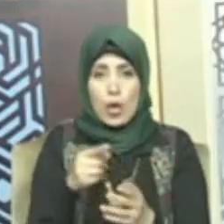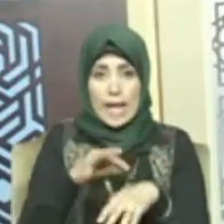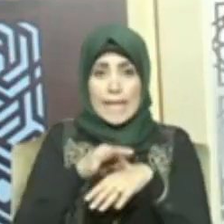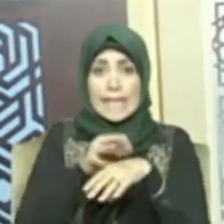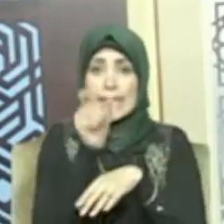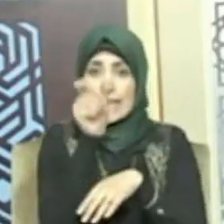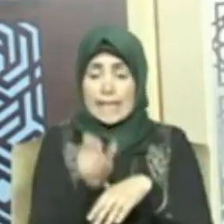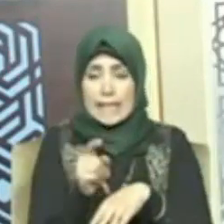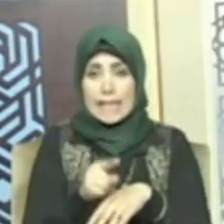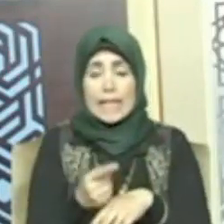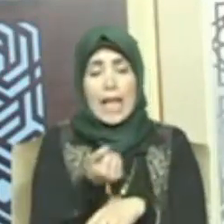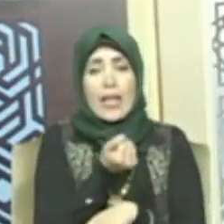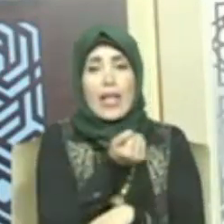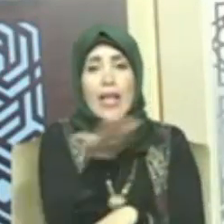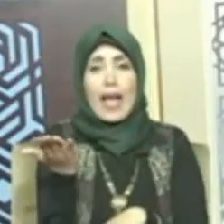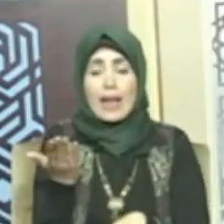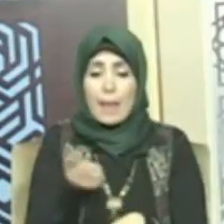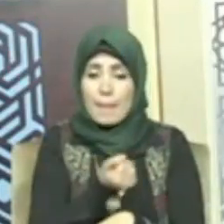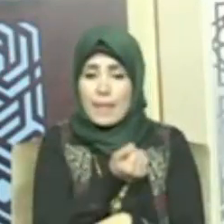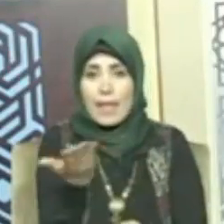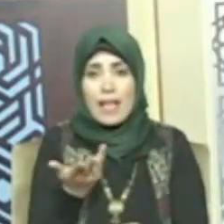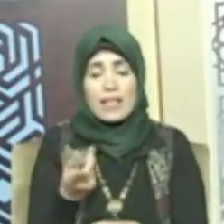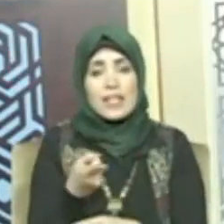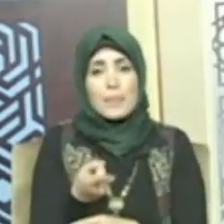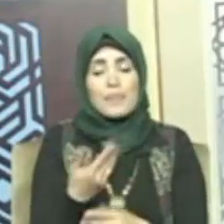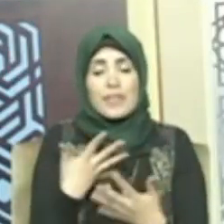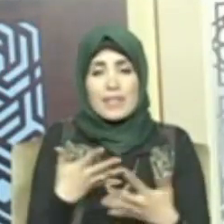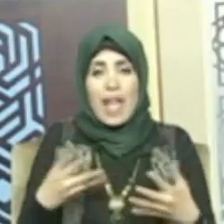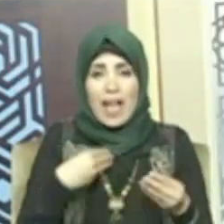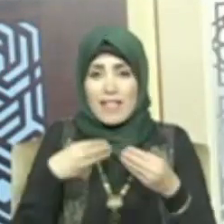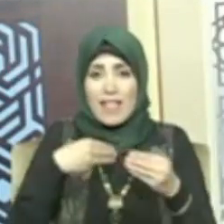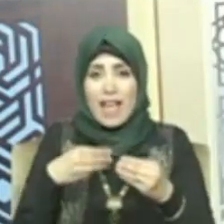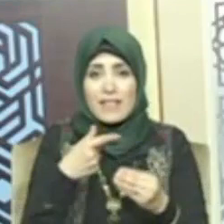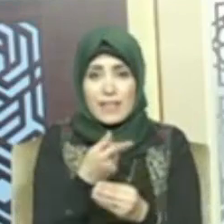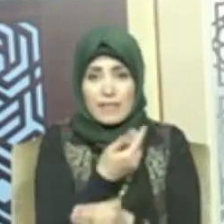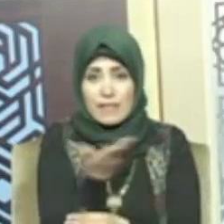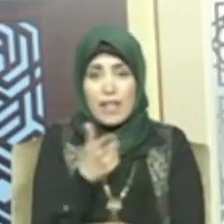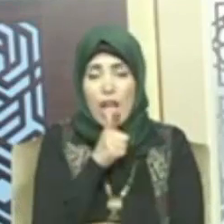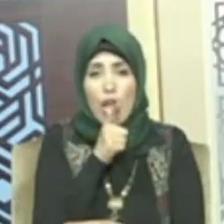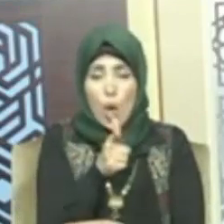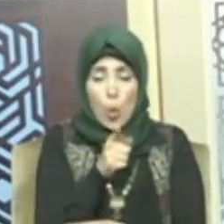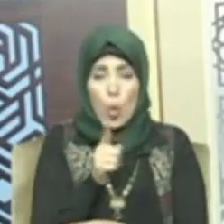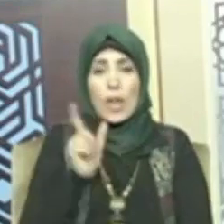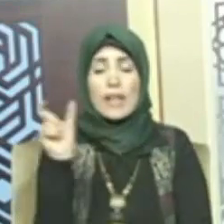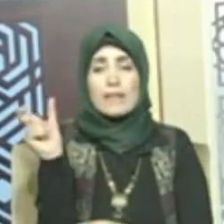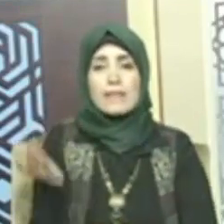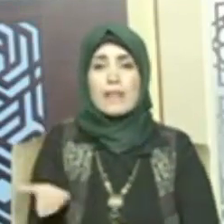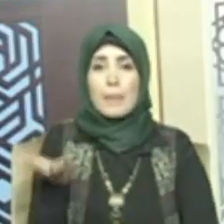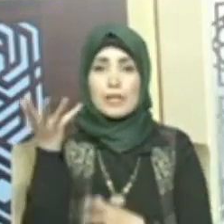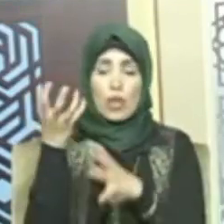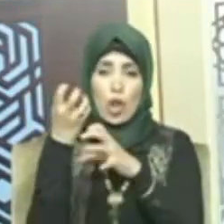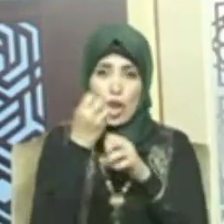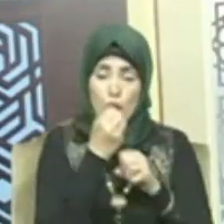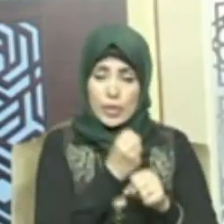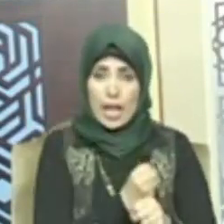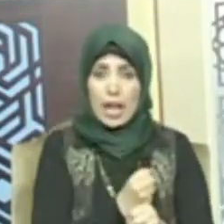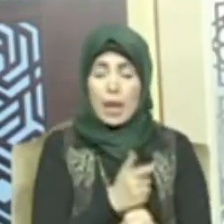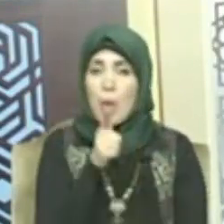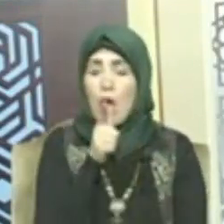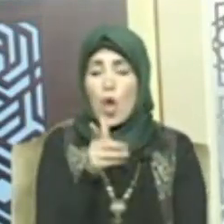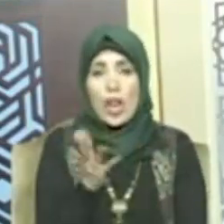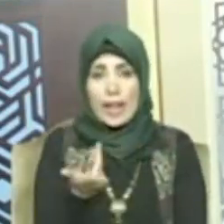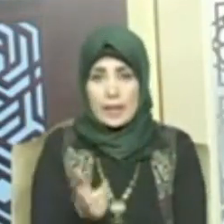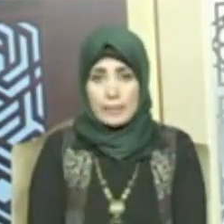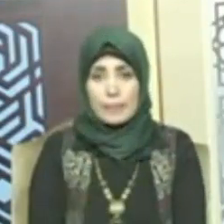الأخلاق سهل هين لين. يقول نبينا صلى الله عليه